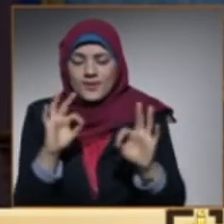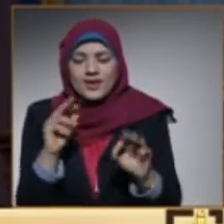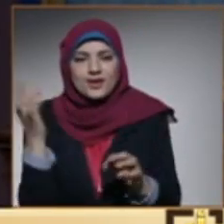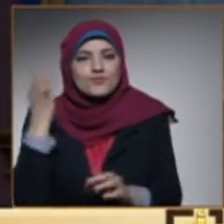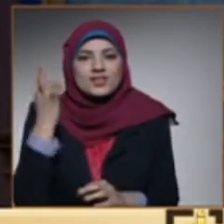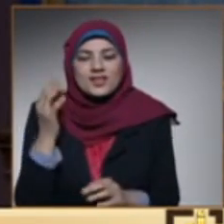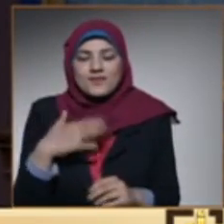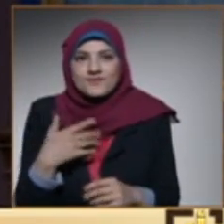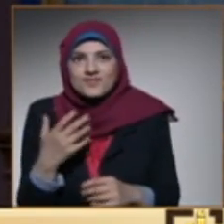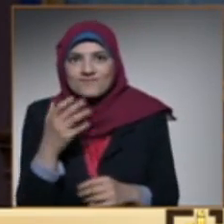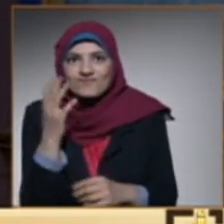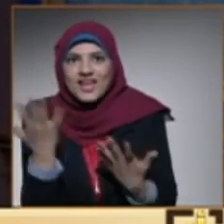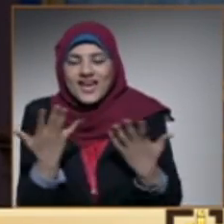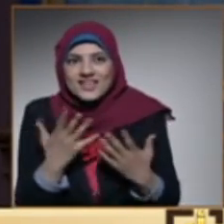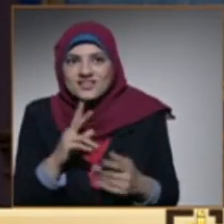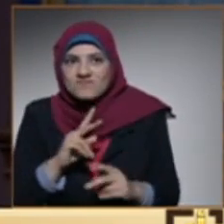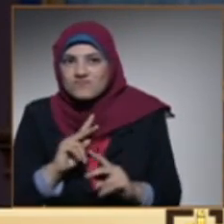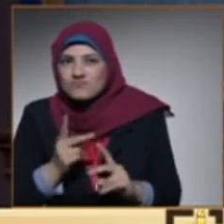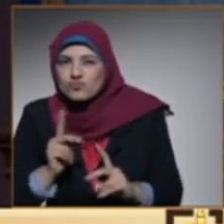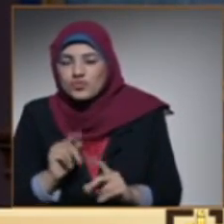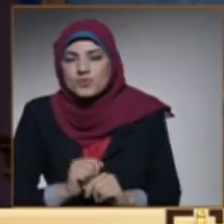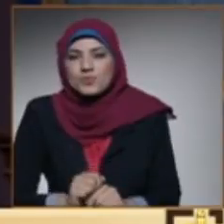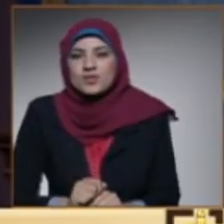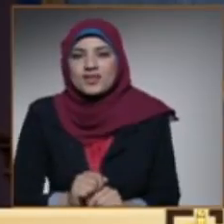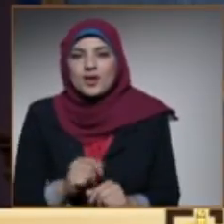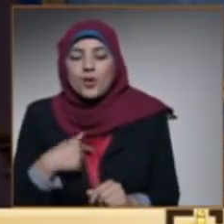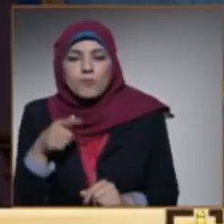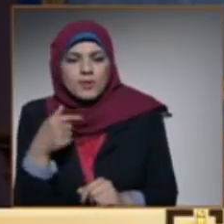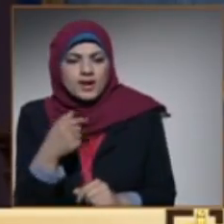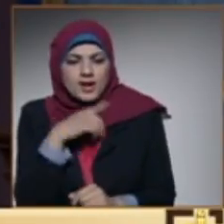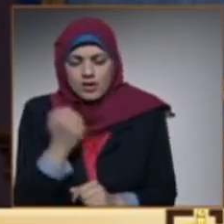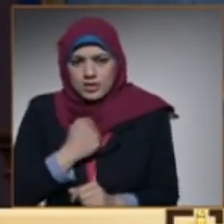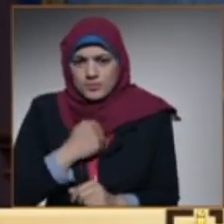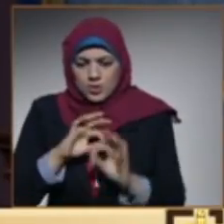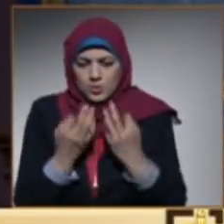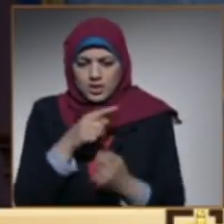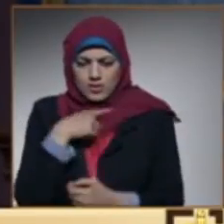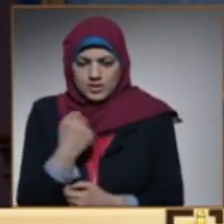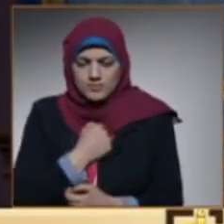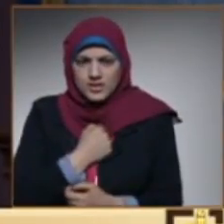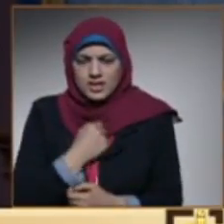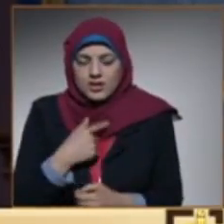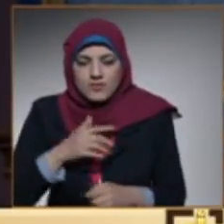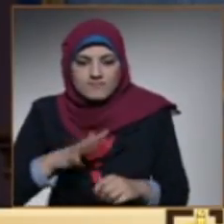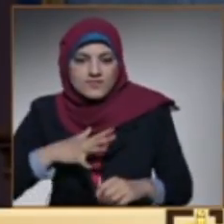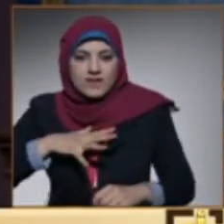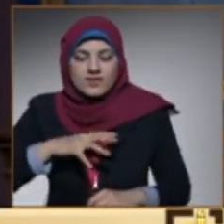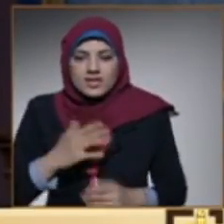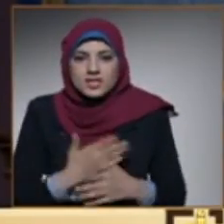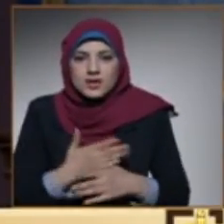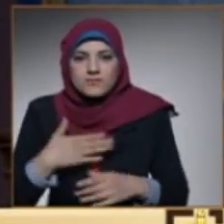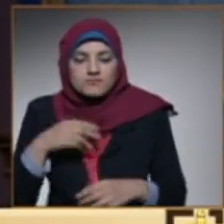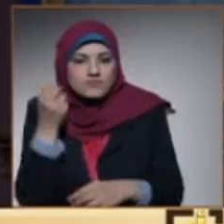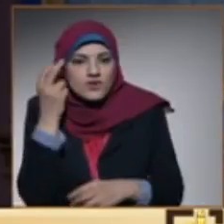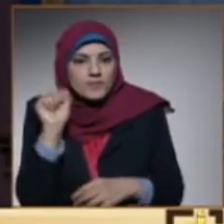ففي حاجة غريبة كده، فهو هم عنده كانوا متخوفين. طب افرض من ايه بقى؟ لان طبعا فكره ان هي